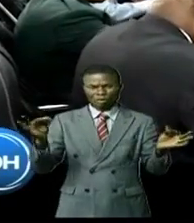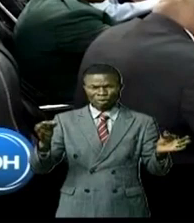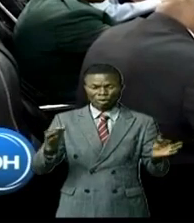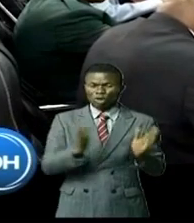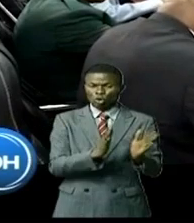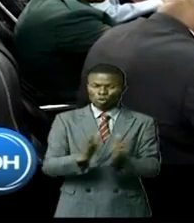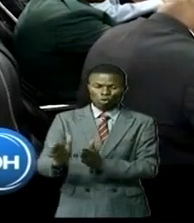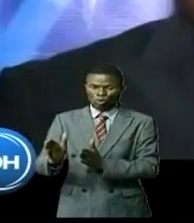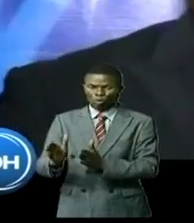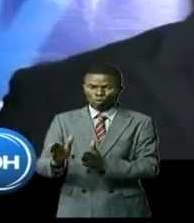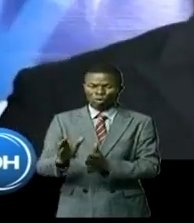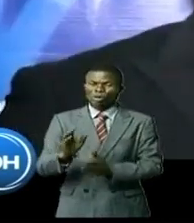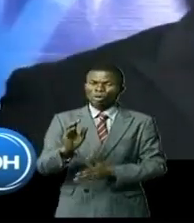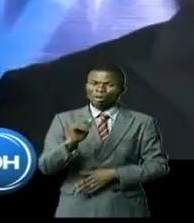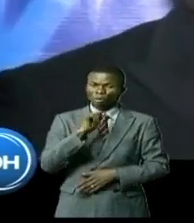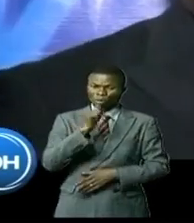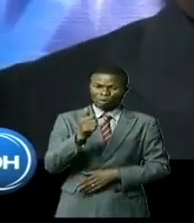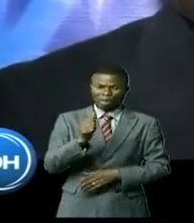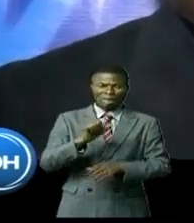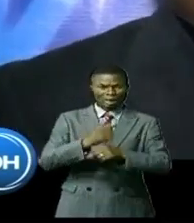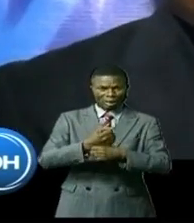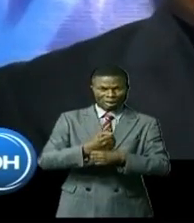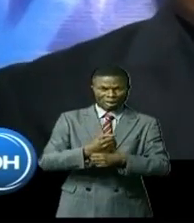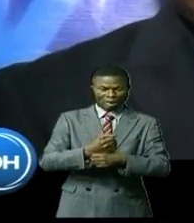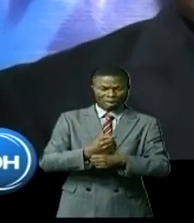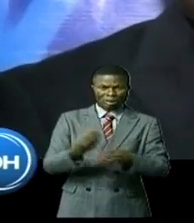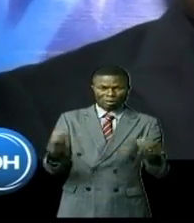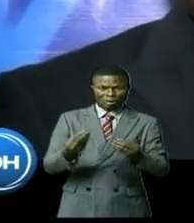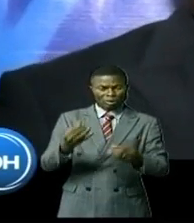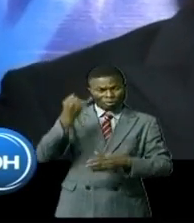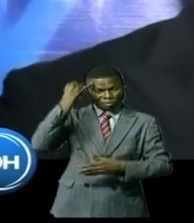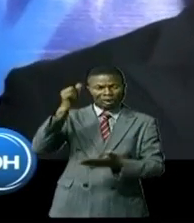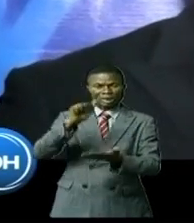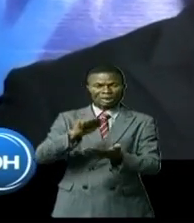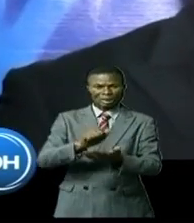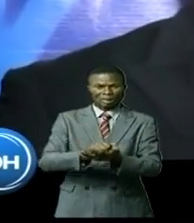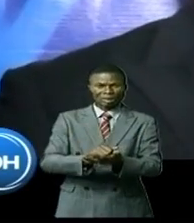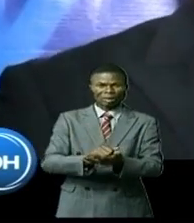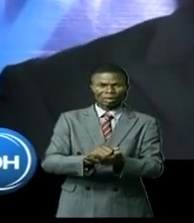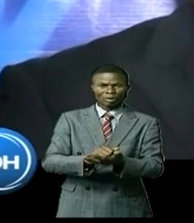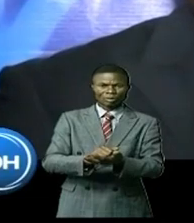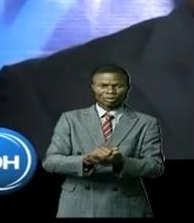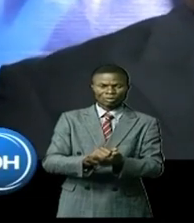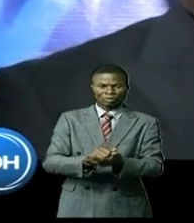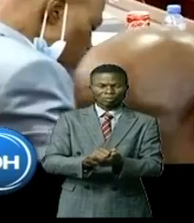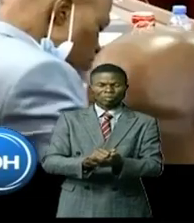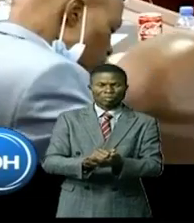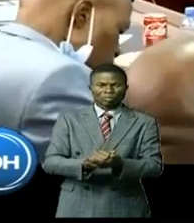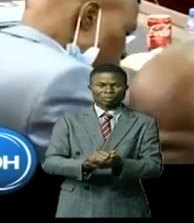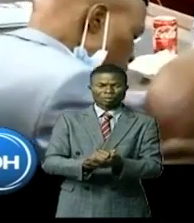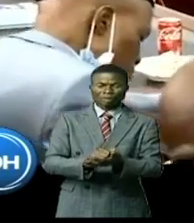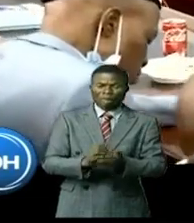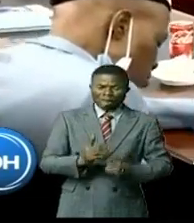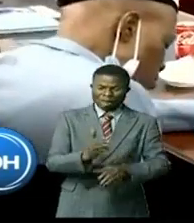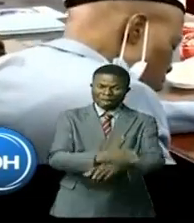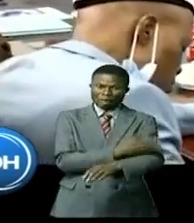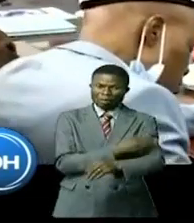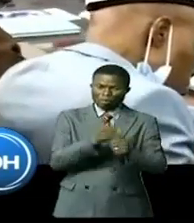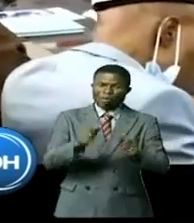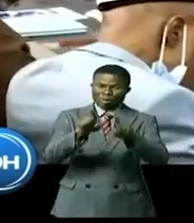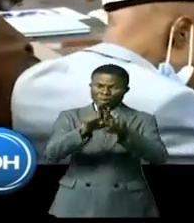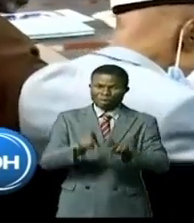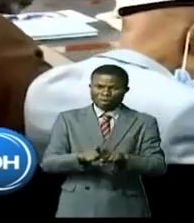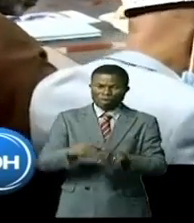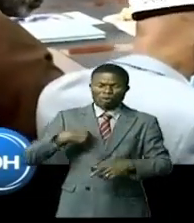seulement à prier pour que cette initiative fasse bon chemin, mais aussi